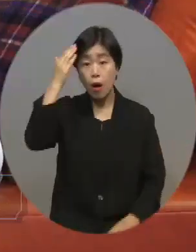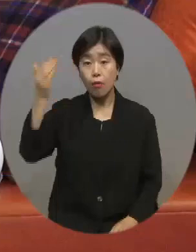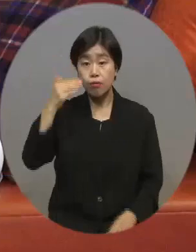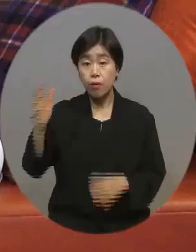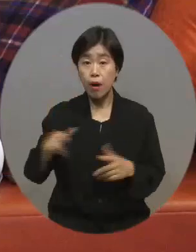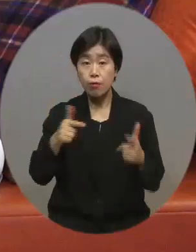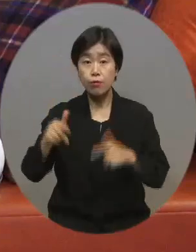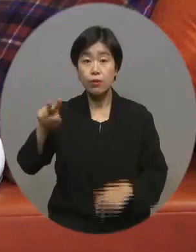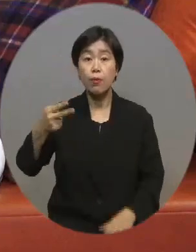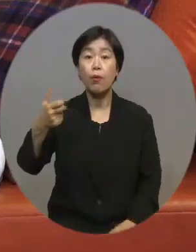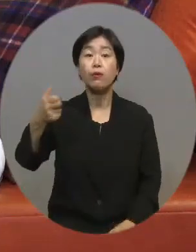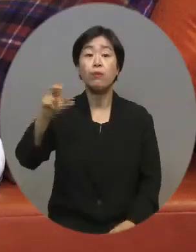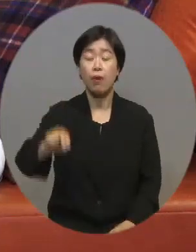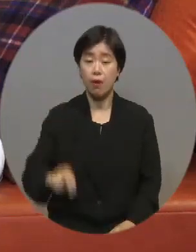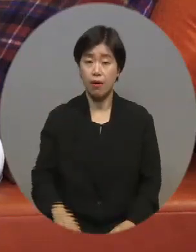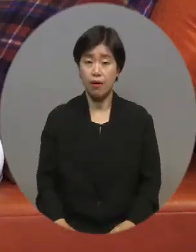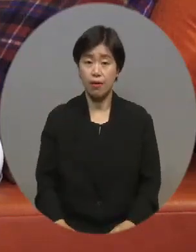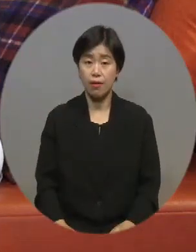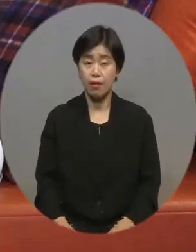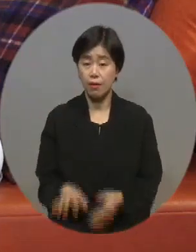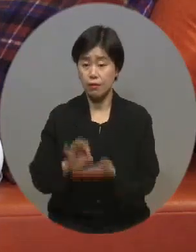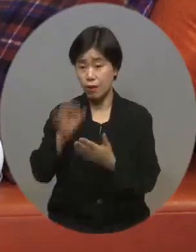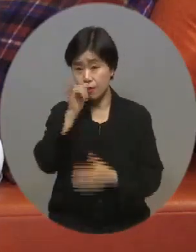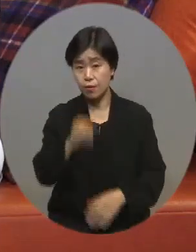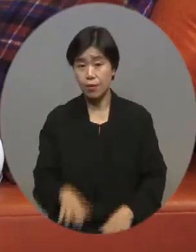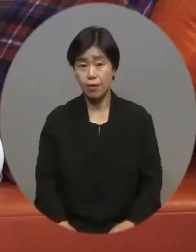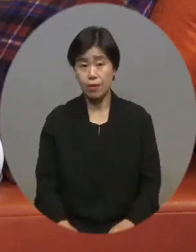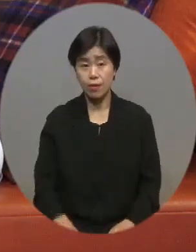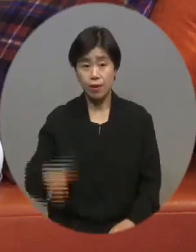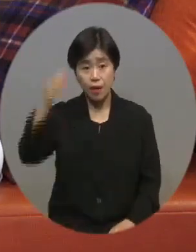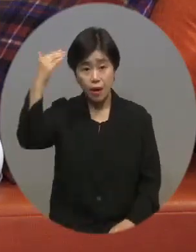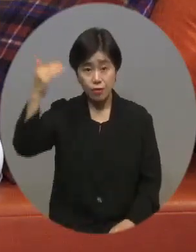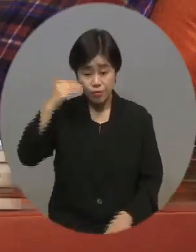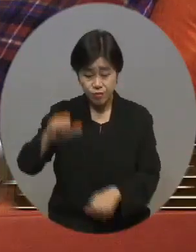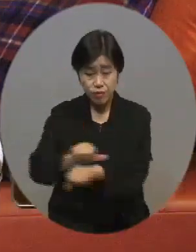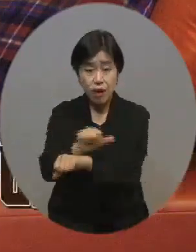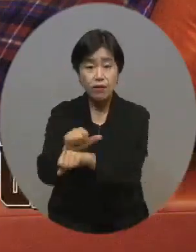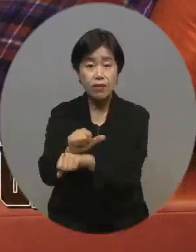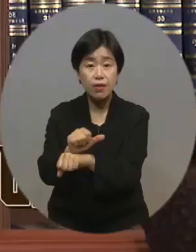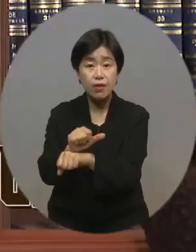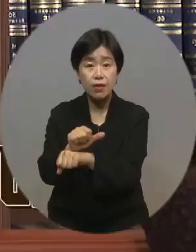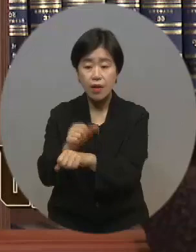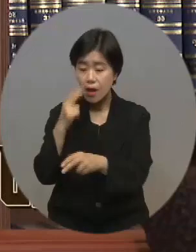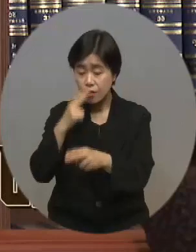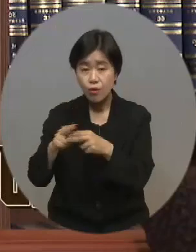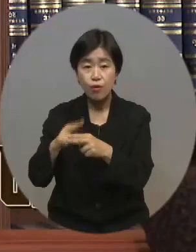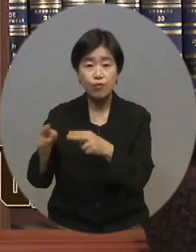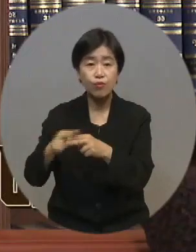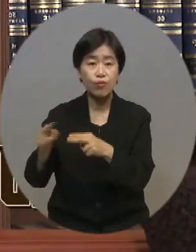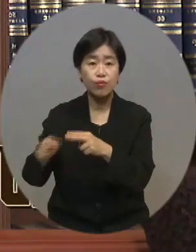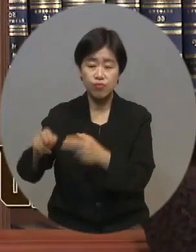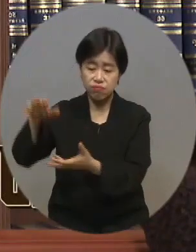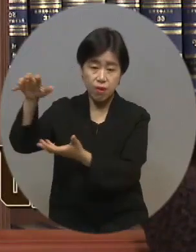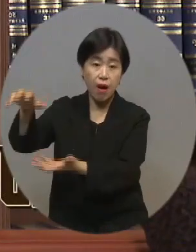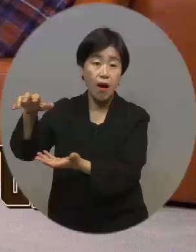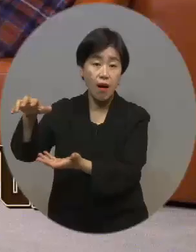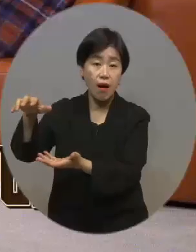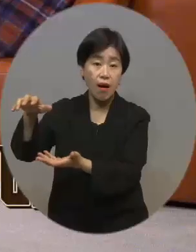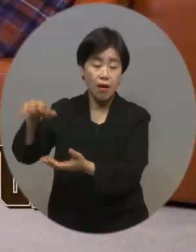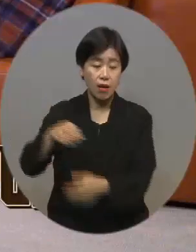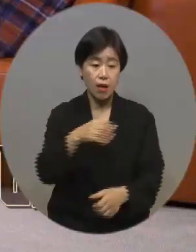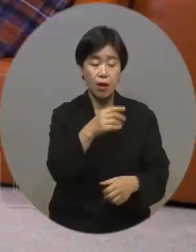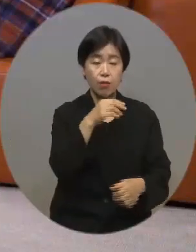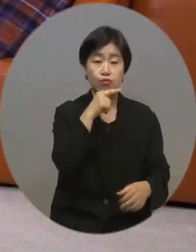나라입니다. 그러니까 대한민국이 5시간 쓰는 석유를 북한은 1년 쓰게 유엔이 제재를 한